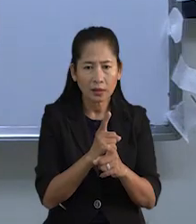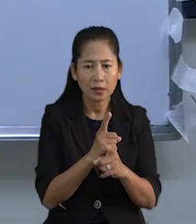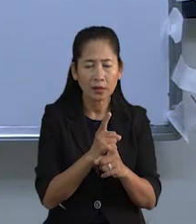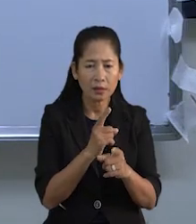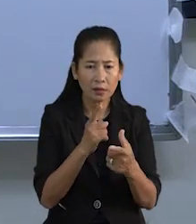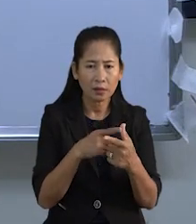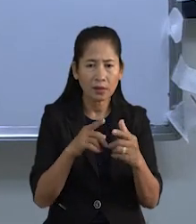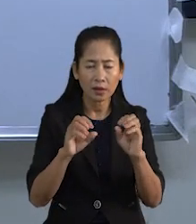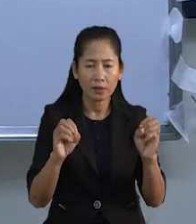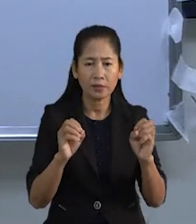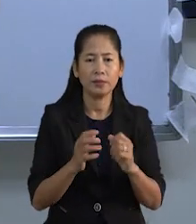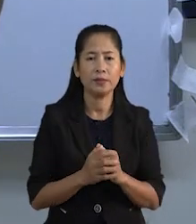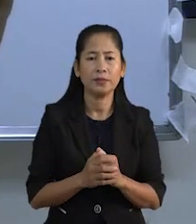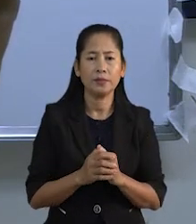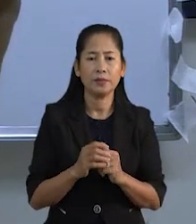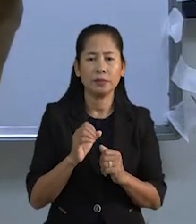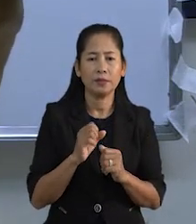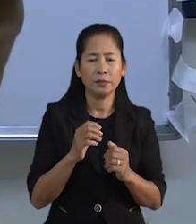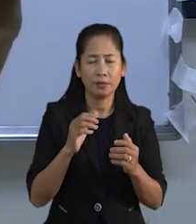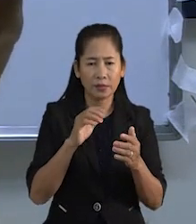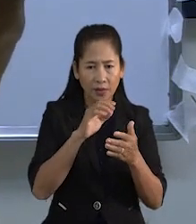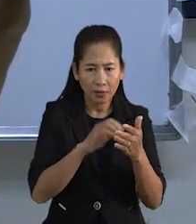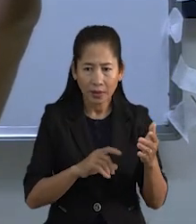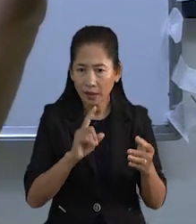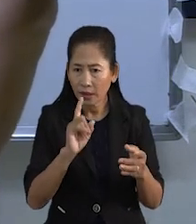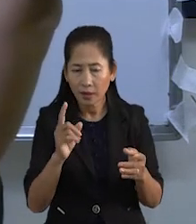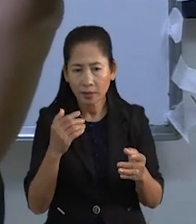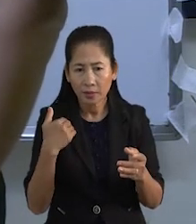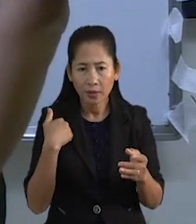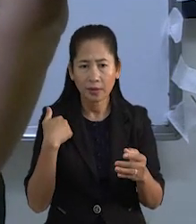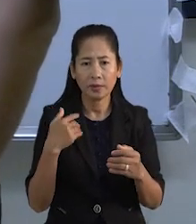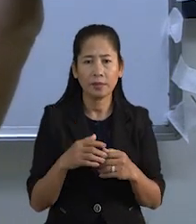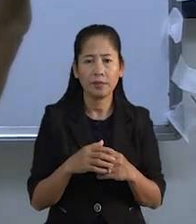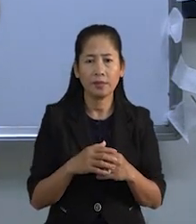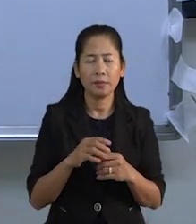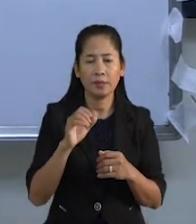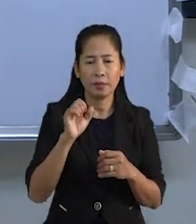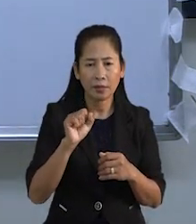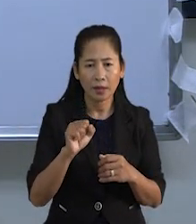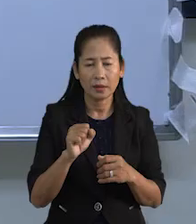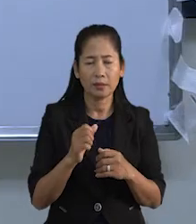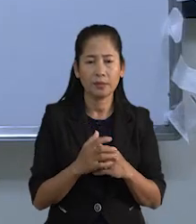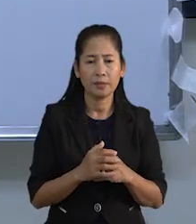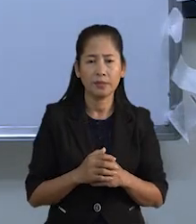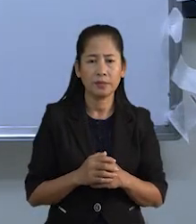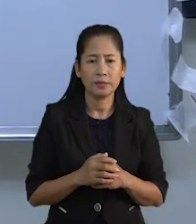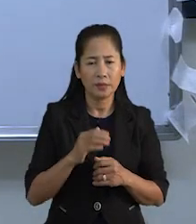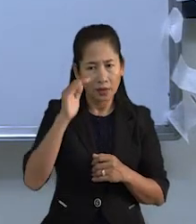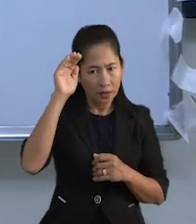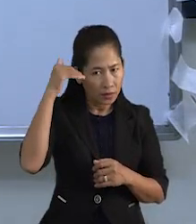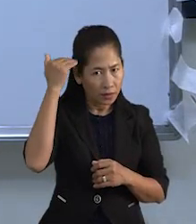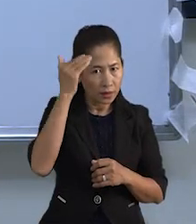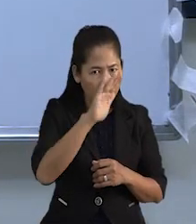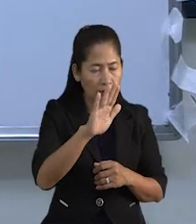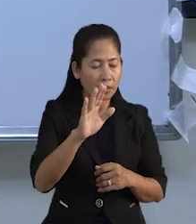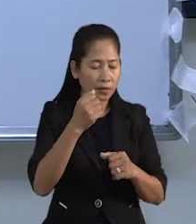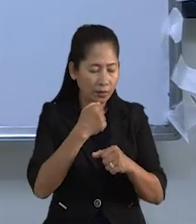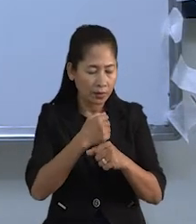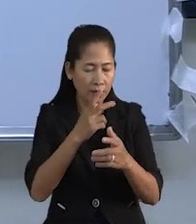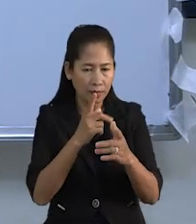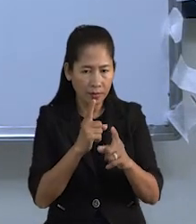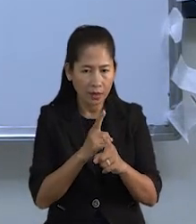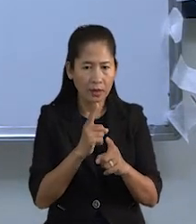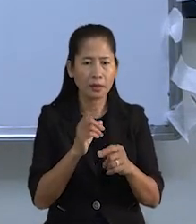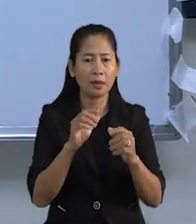បានត្រឹមត្រូវដែរឬទេកូនមានខ្វះចន្លោះកន្លែងណាដែរឬអត់បាទតោះលោកគ្រូសង្ឃឹមថាកូនធ្វើបានត្រឹមត្រូវណាកូន